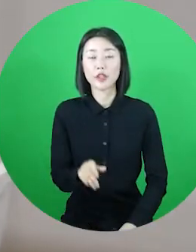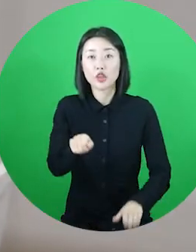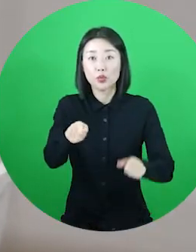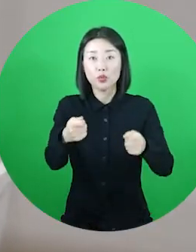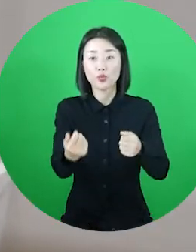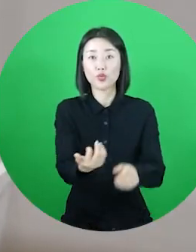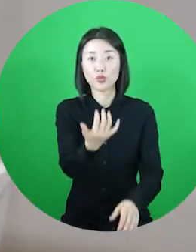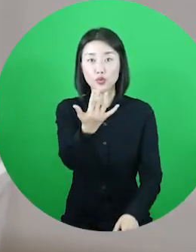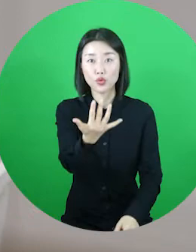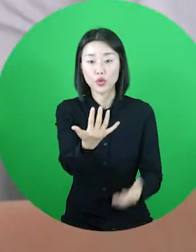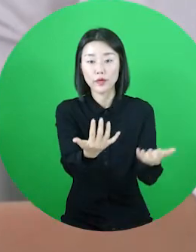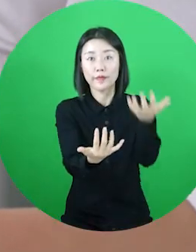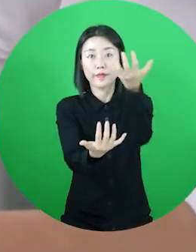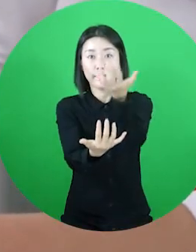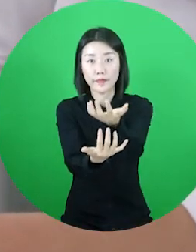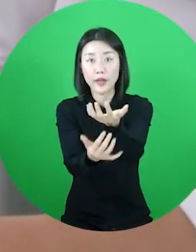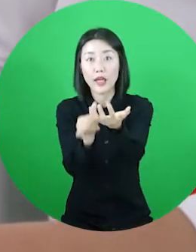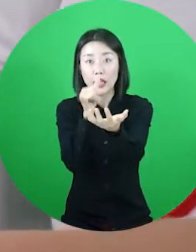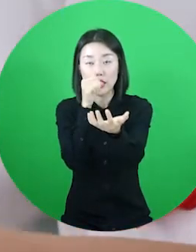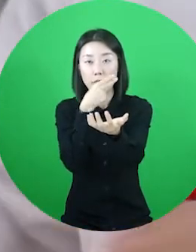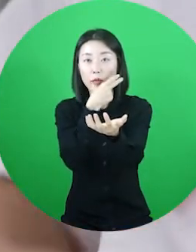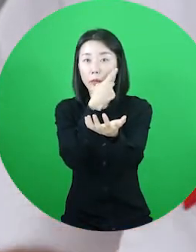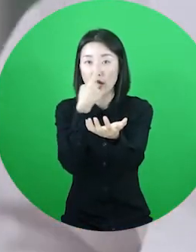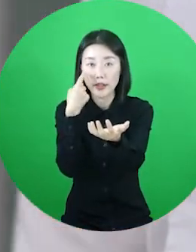가운데에 있는지 확인해 주세요.